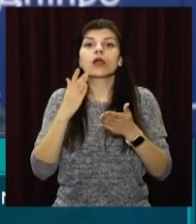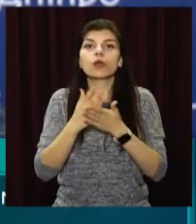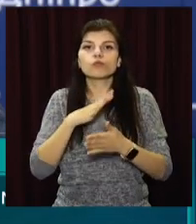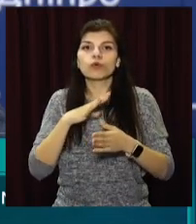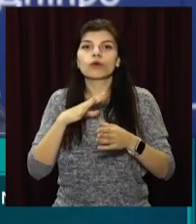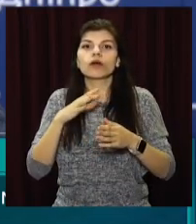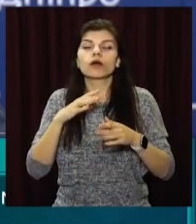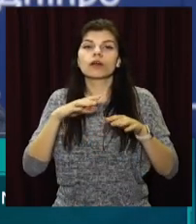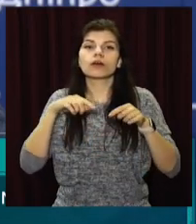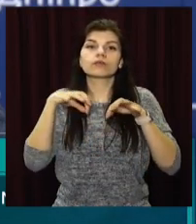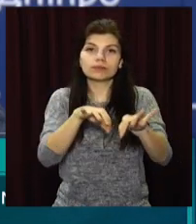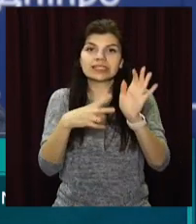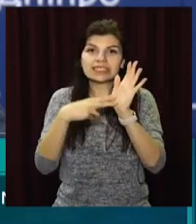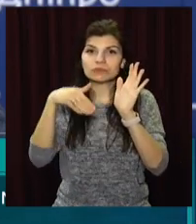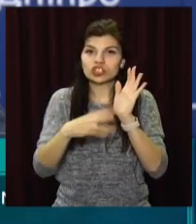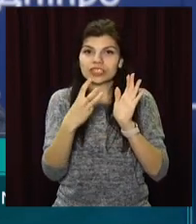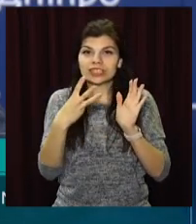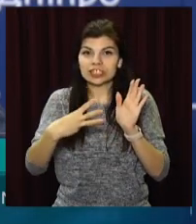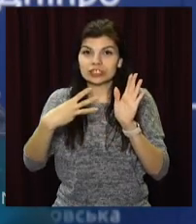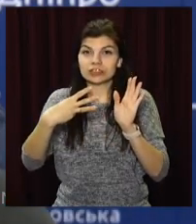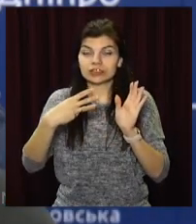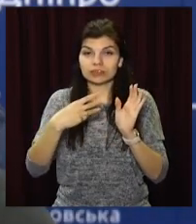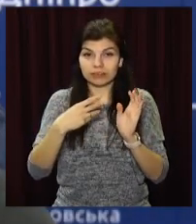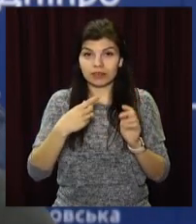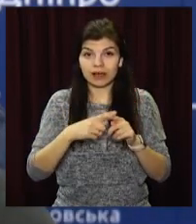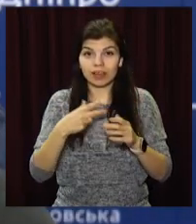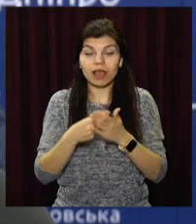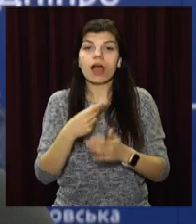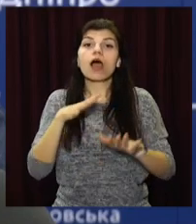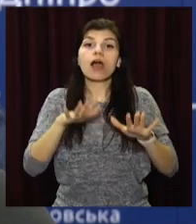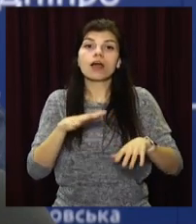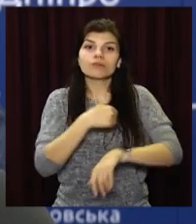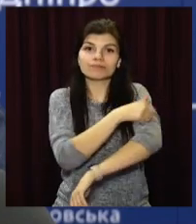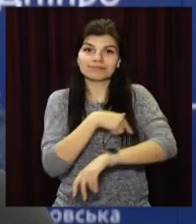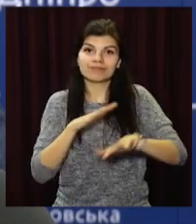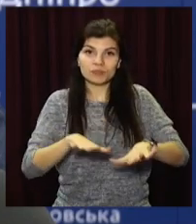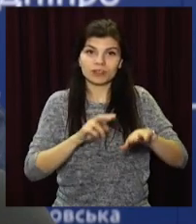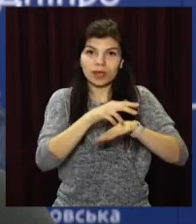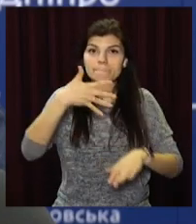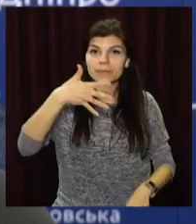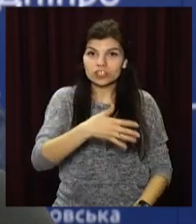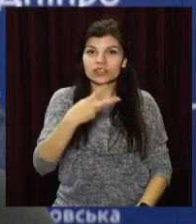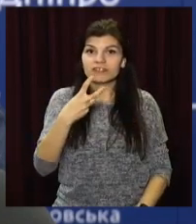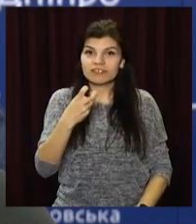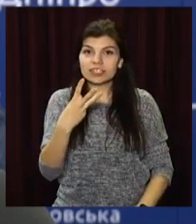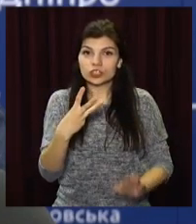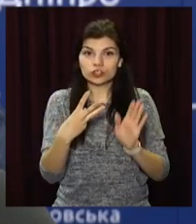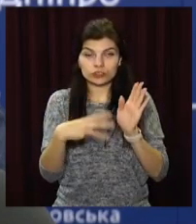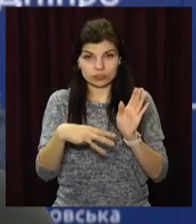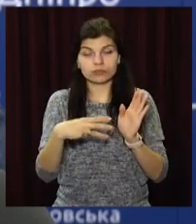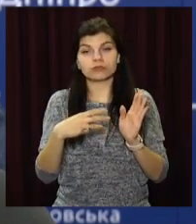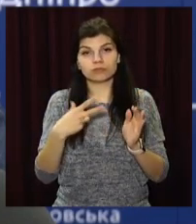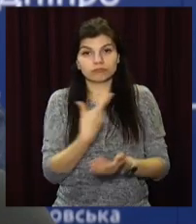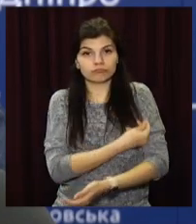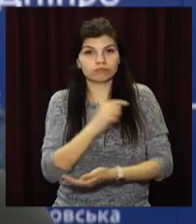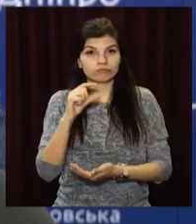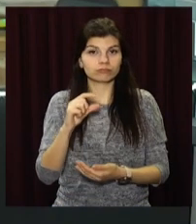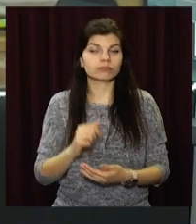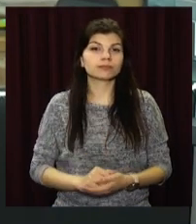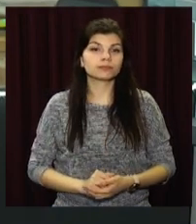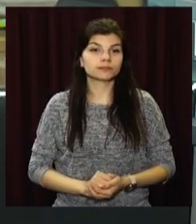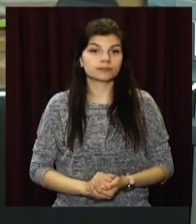бригадами зроблено 7330 щеплень, в стаціонарних пунктах щеплення 5230 щеплень.